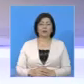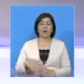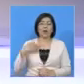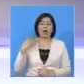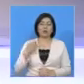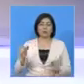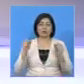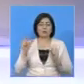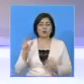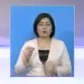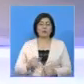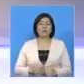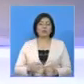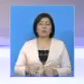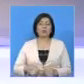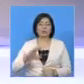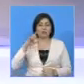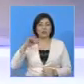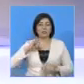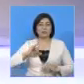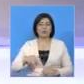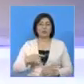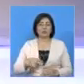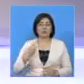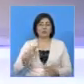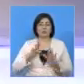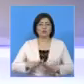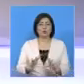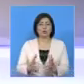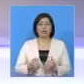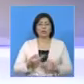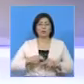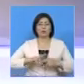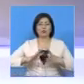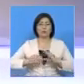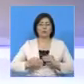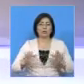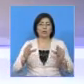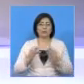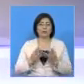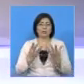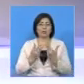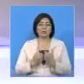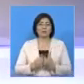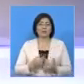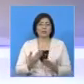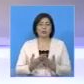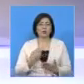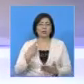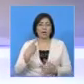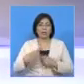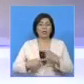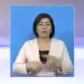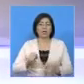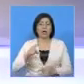Ақтөбелік спортшылар жекпе-жектен өткен ел чемпионатында жүлделі екінші орынды алды. Бұл жалпы командалық есепте. Енді оларда алда